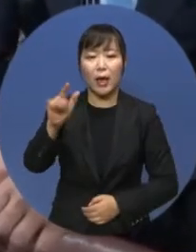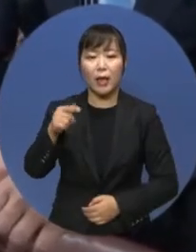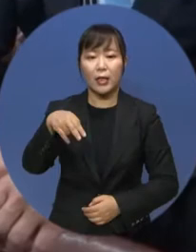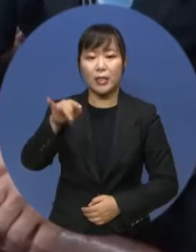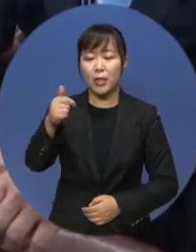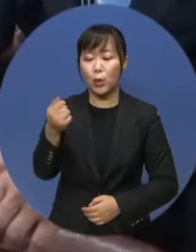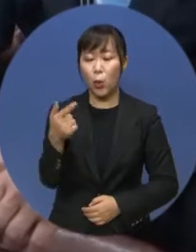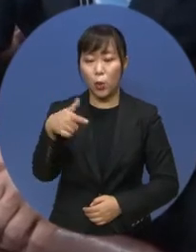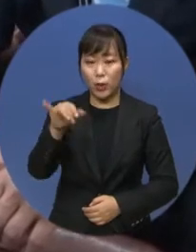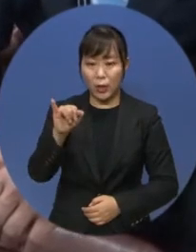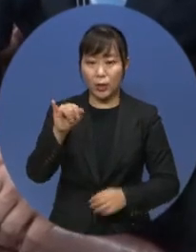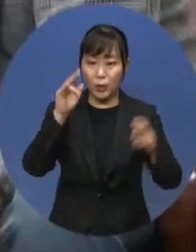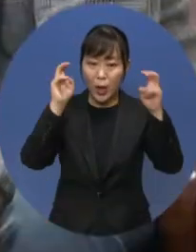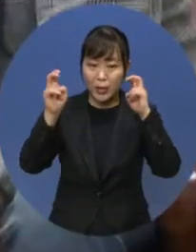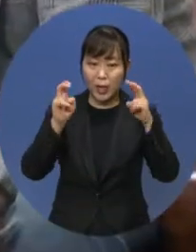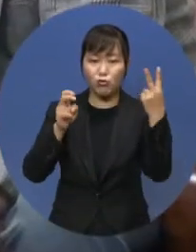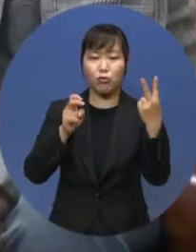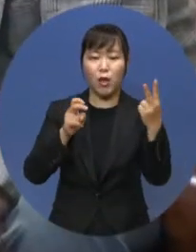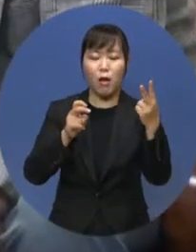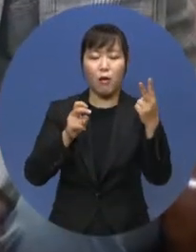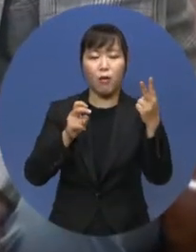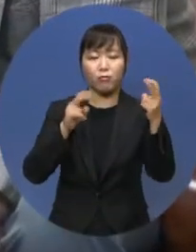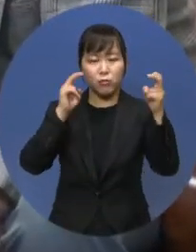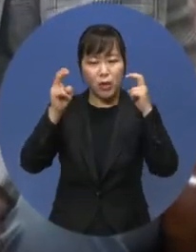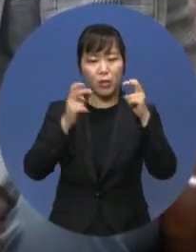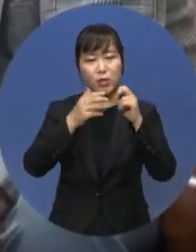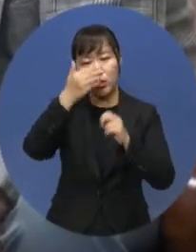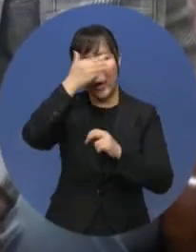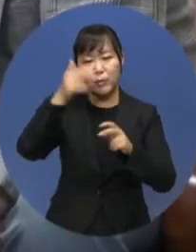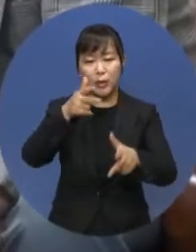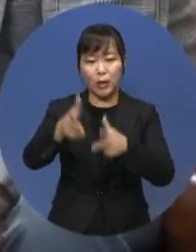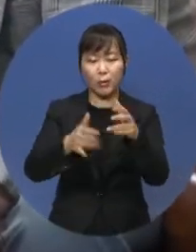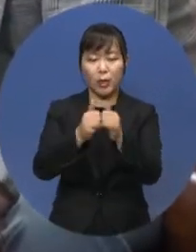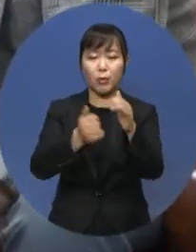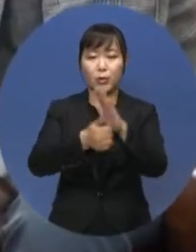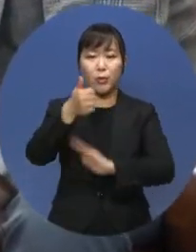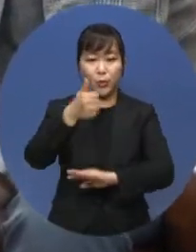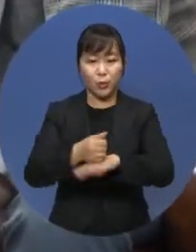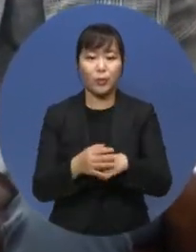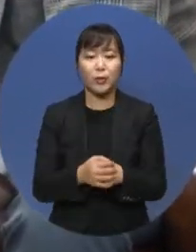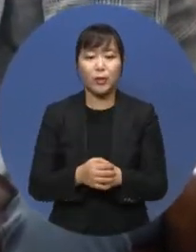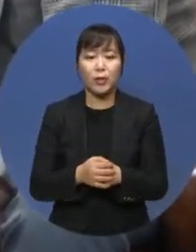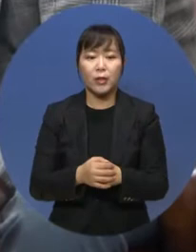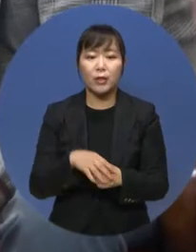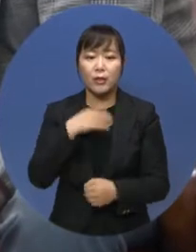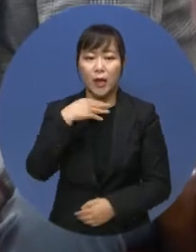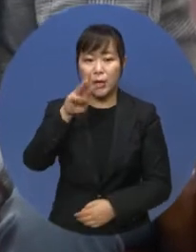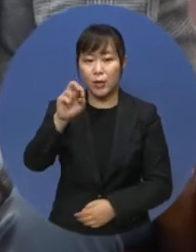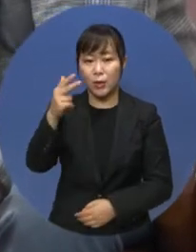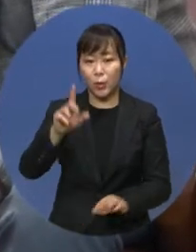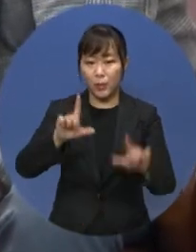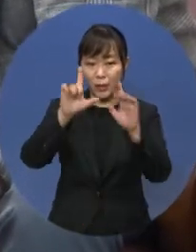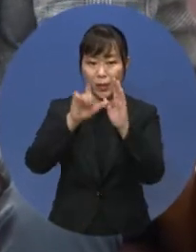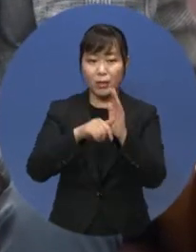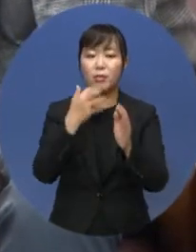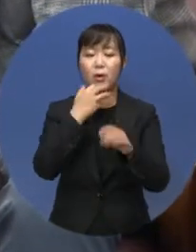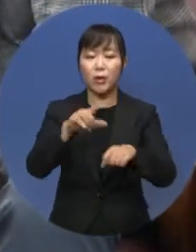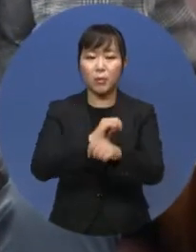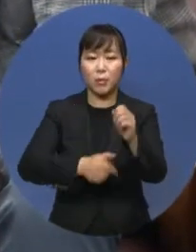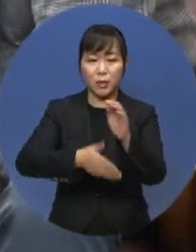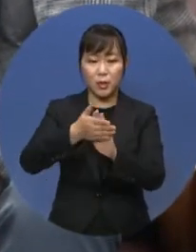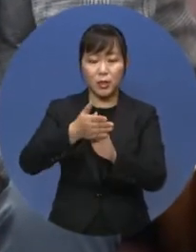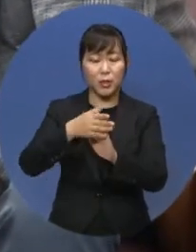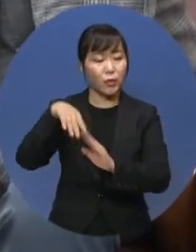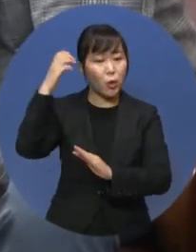두개 기업체를 운영해 청년 사업가로 성공했습니다. 이어 37살에는 서울특별시